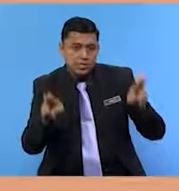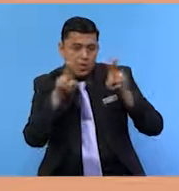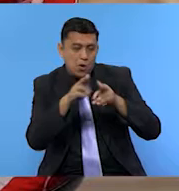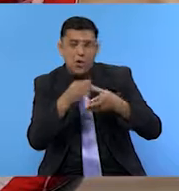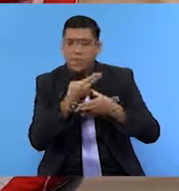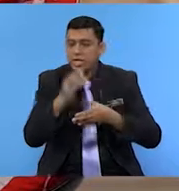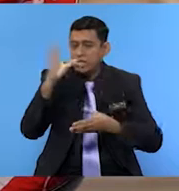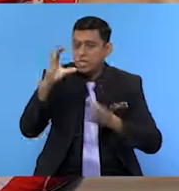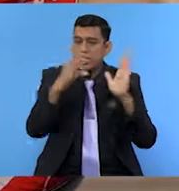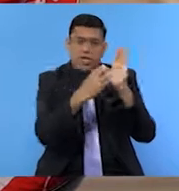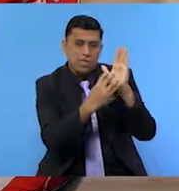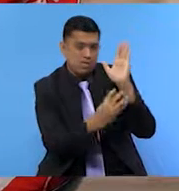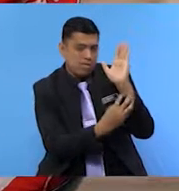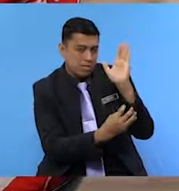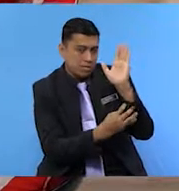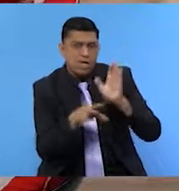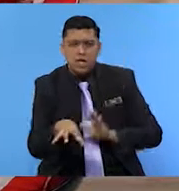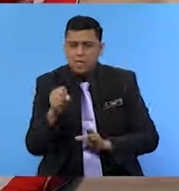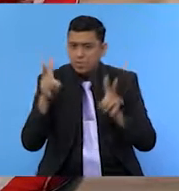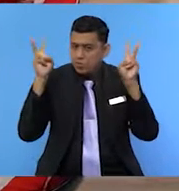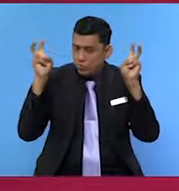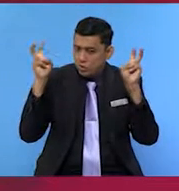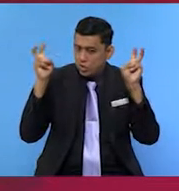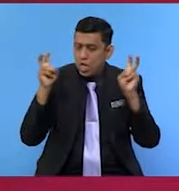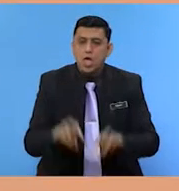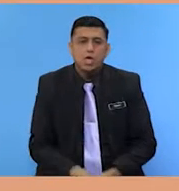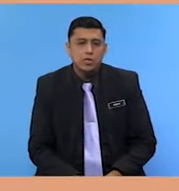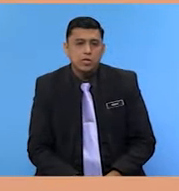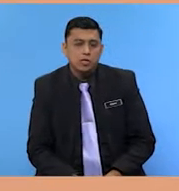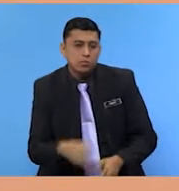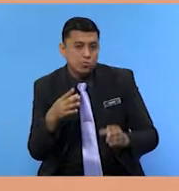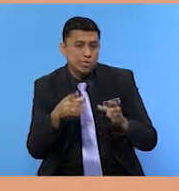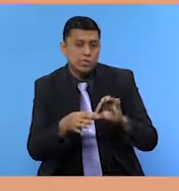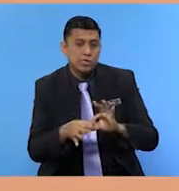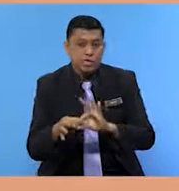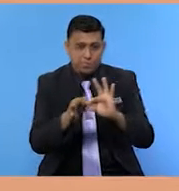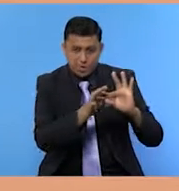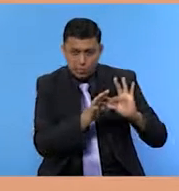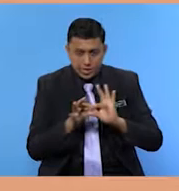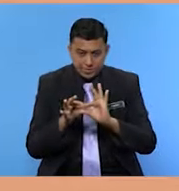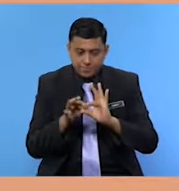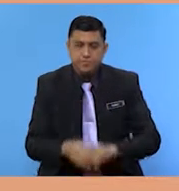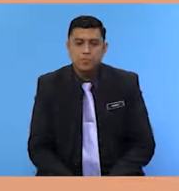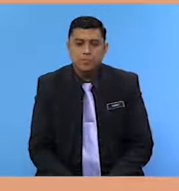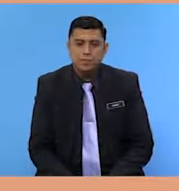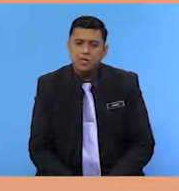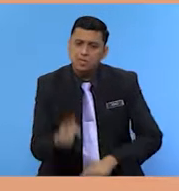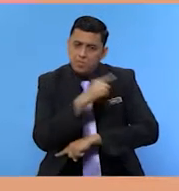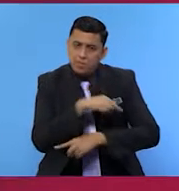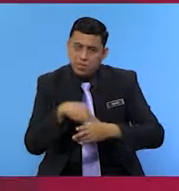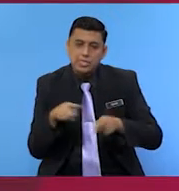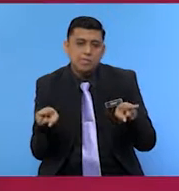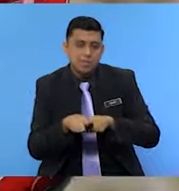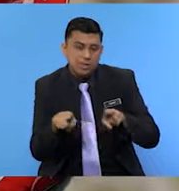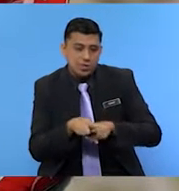C iaitu esei dengan mengambil tema sosial dan budaya merujuk kepada isu perpaduan. Jadi hari ini kita